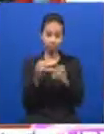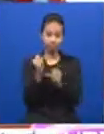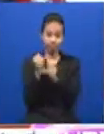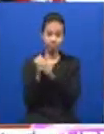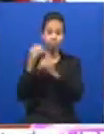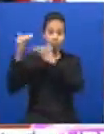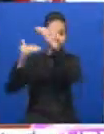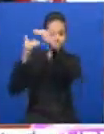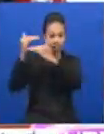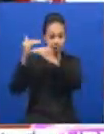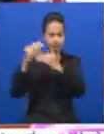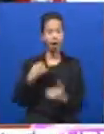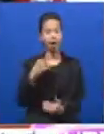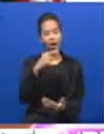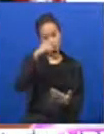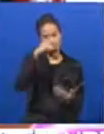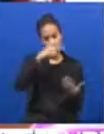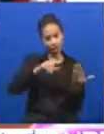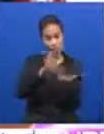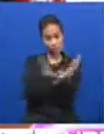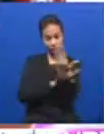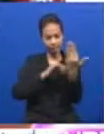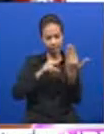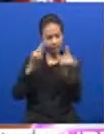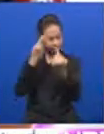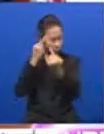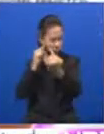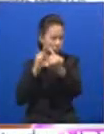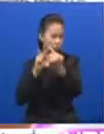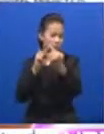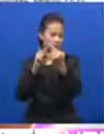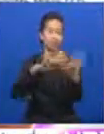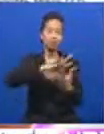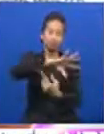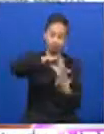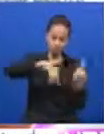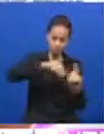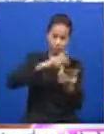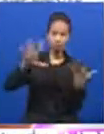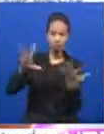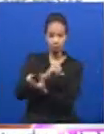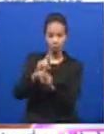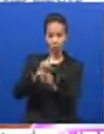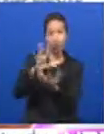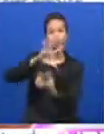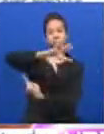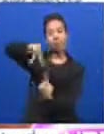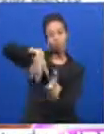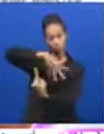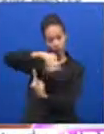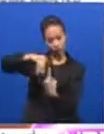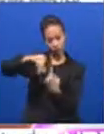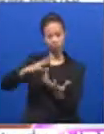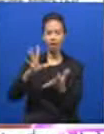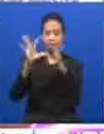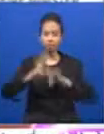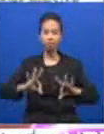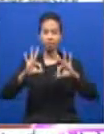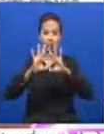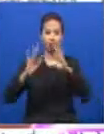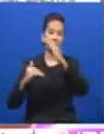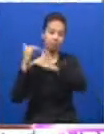ประเทศไทยมมีความสมดุลของ 3เสาหลักเศรษฐกิจสังคมสิ่งแวดล้อมแต่การพัฒนาที่สมดุลจะต้องพัฒนา